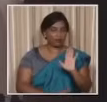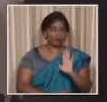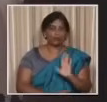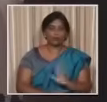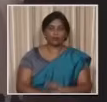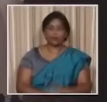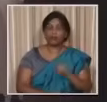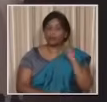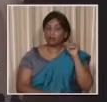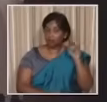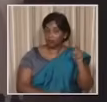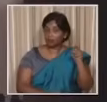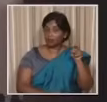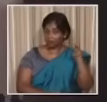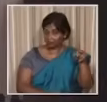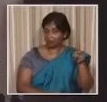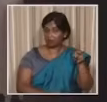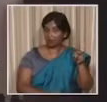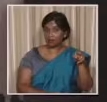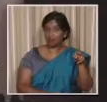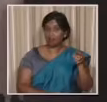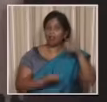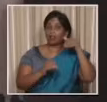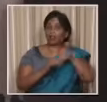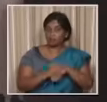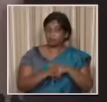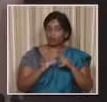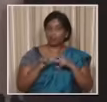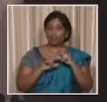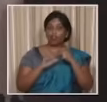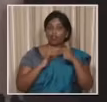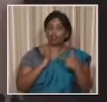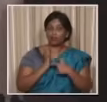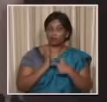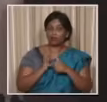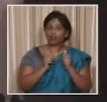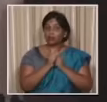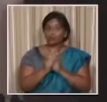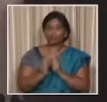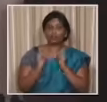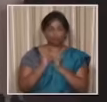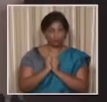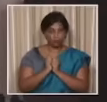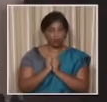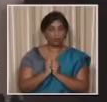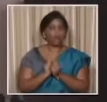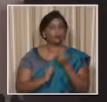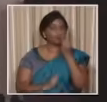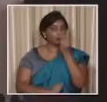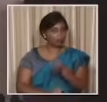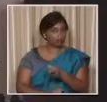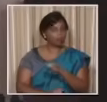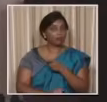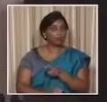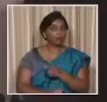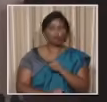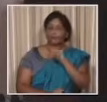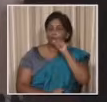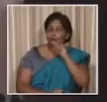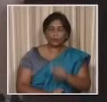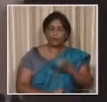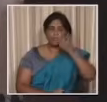නෑ. ඔහුට අභ්‍යන්තර විගණන ආවරණ තනතුර කරන්නට